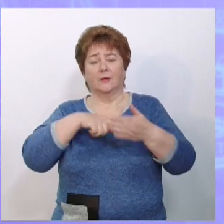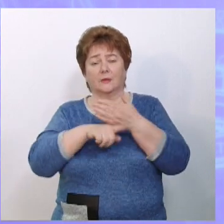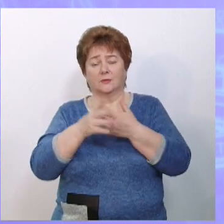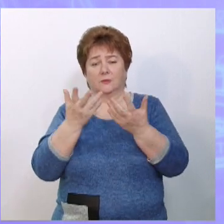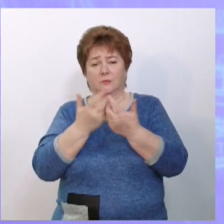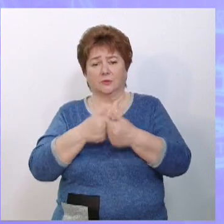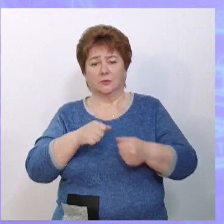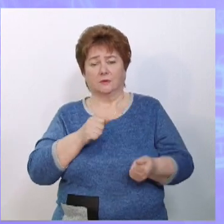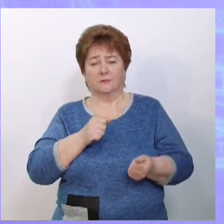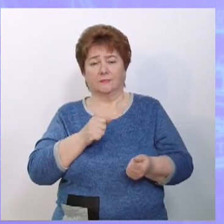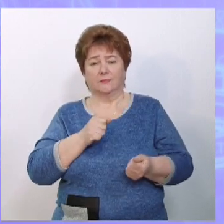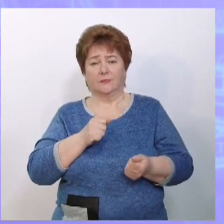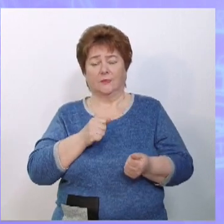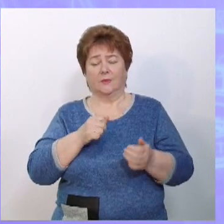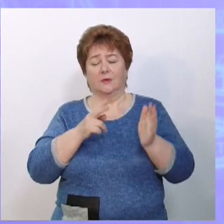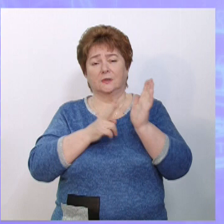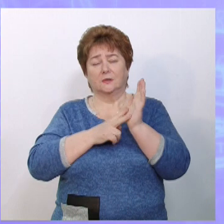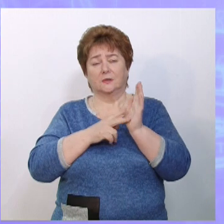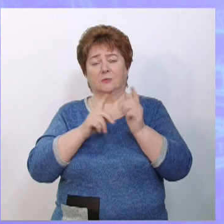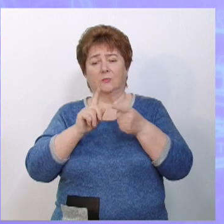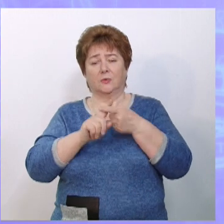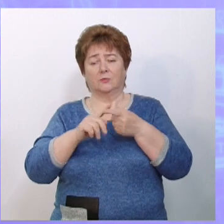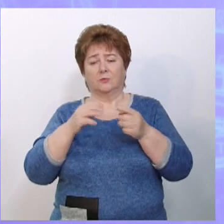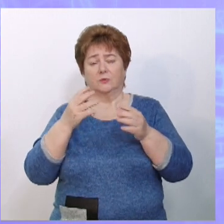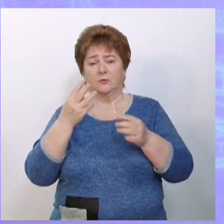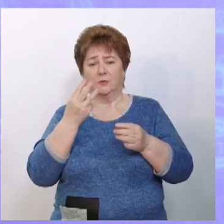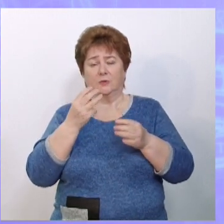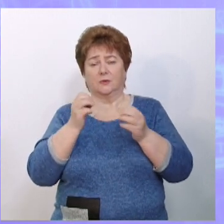Начинаем считать. 7 плюс 3 –